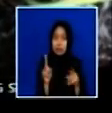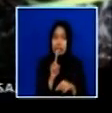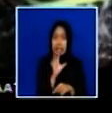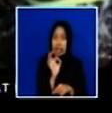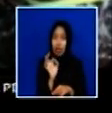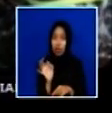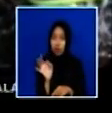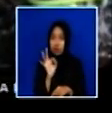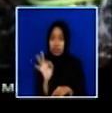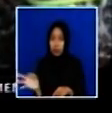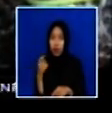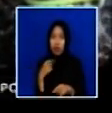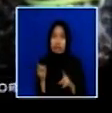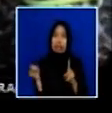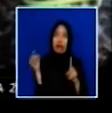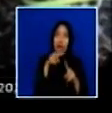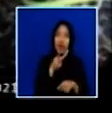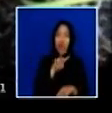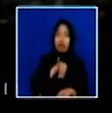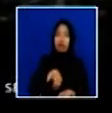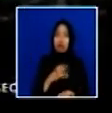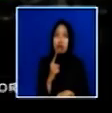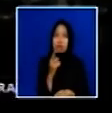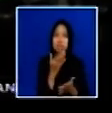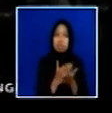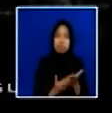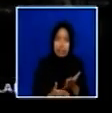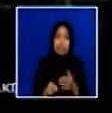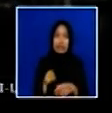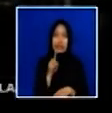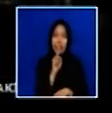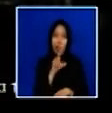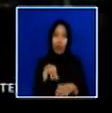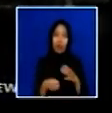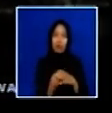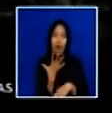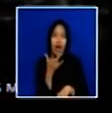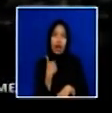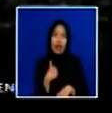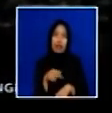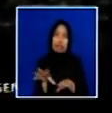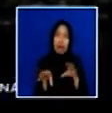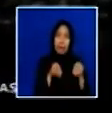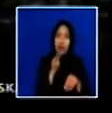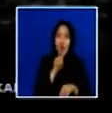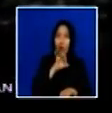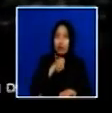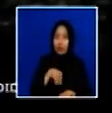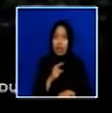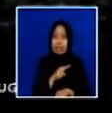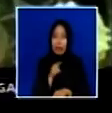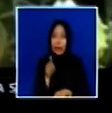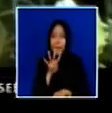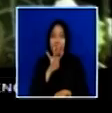hingga rp2000000 persatu jenis tanaman per harinya ia mampu mendapatkan penghasilan antara dua juta hingga 40 juta